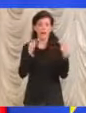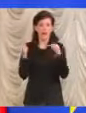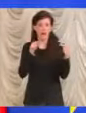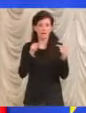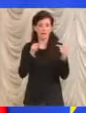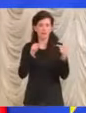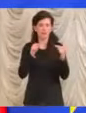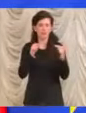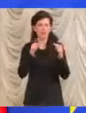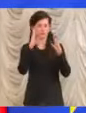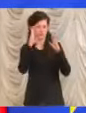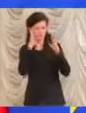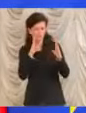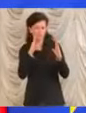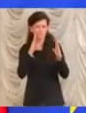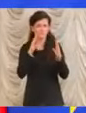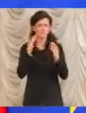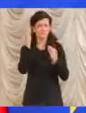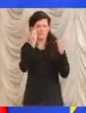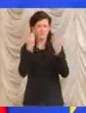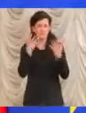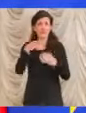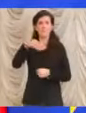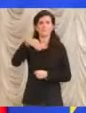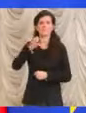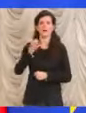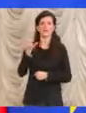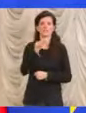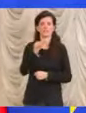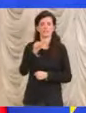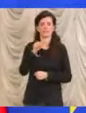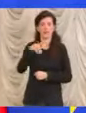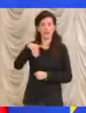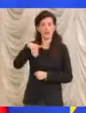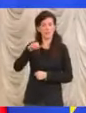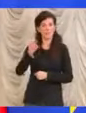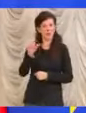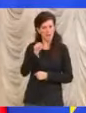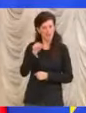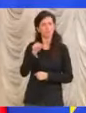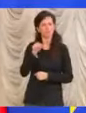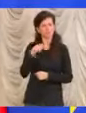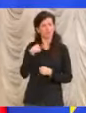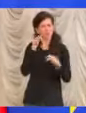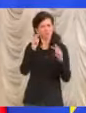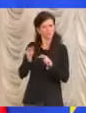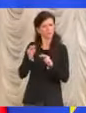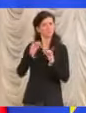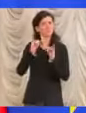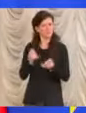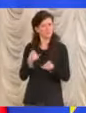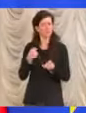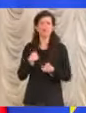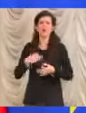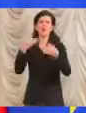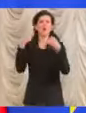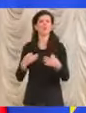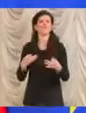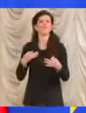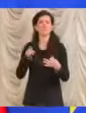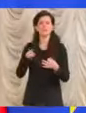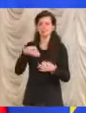ragionare del mess ho letto il mes lo ri considero e sono fermamente convinto che sia uno strumento assolutamente